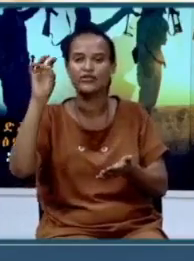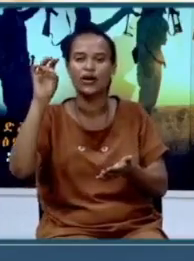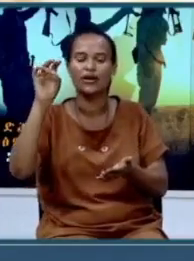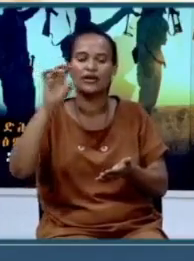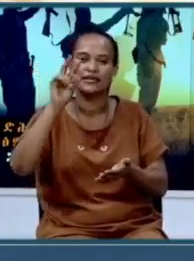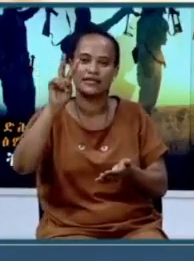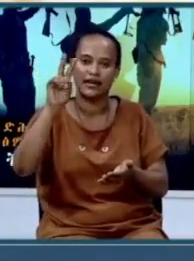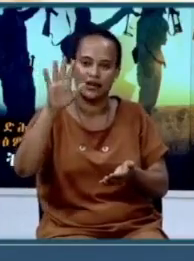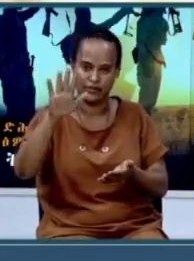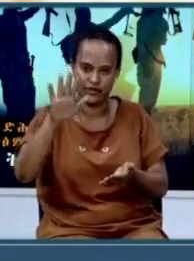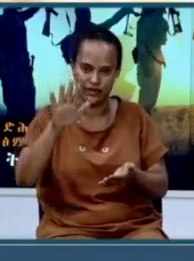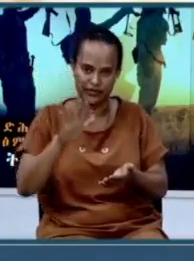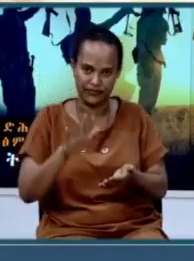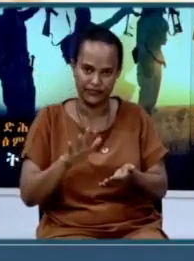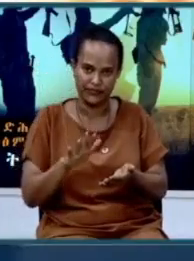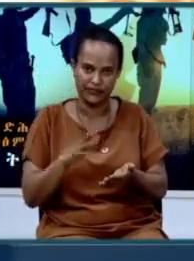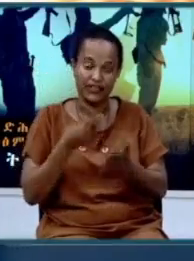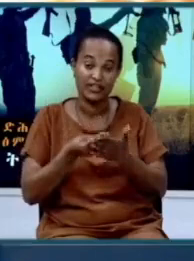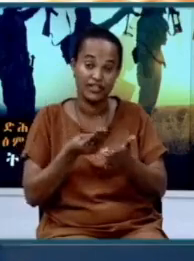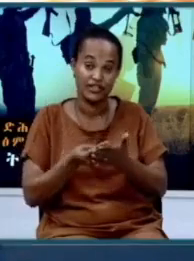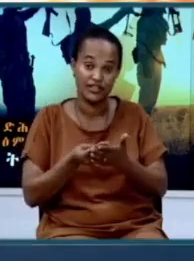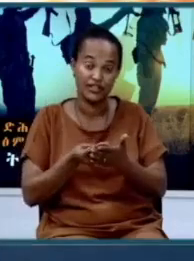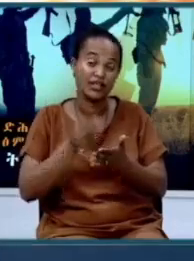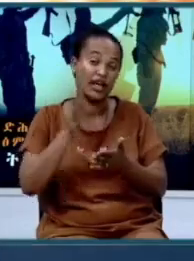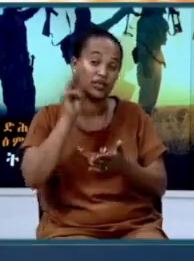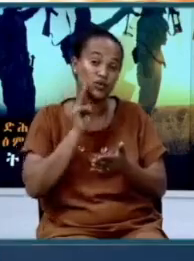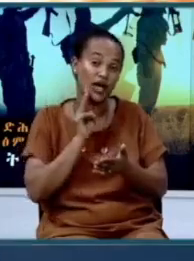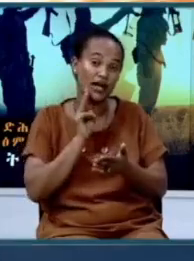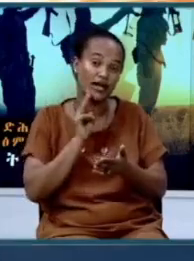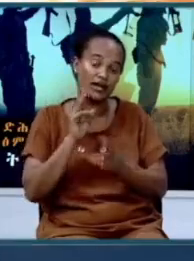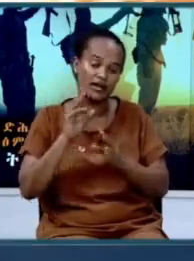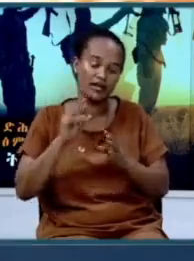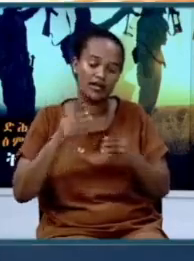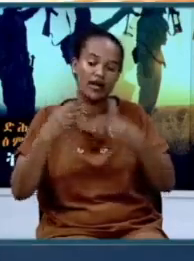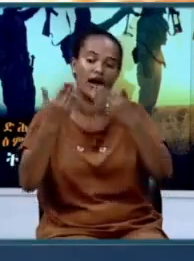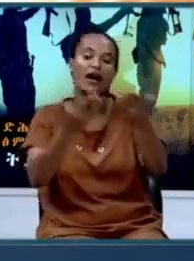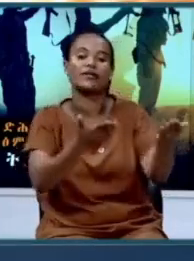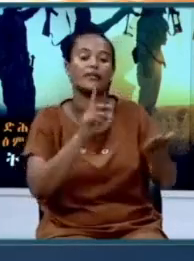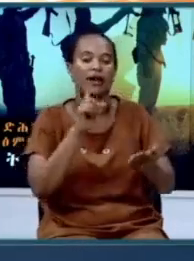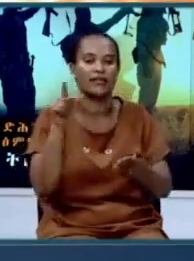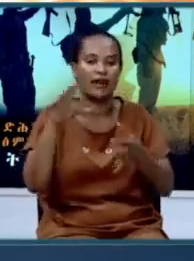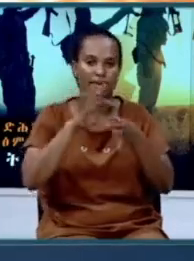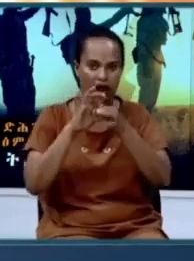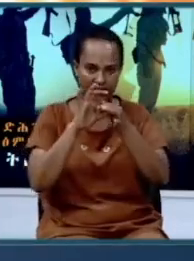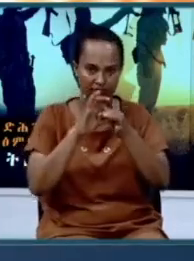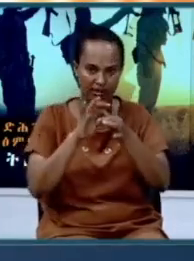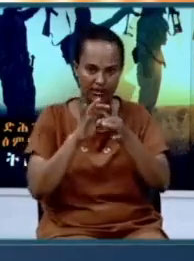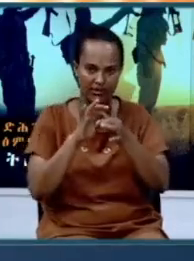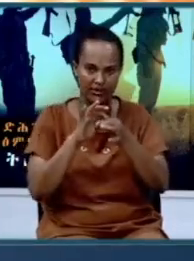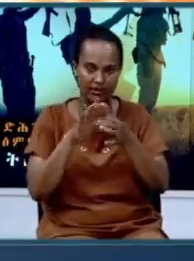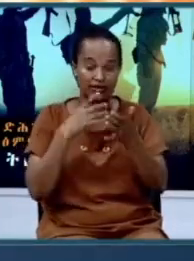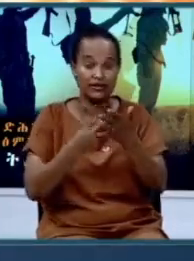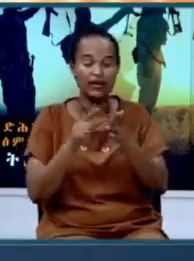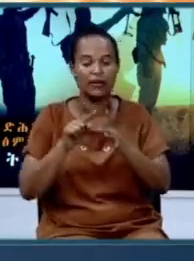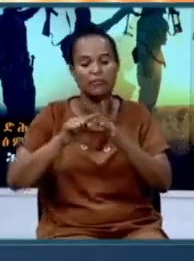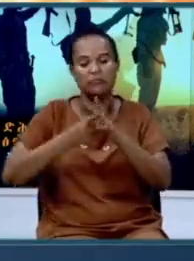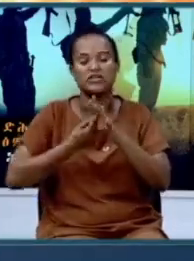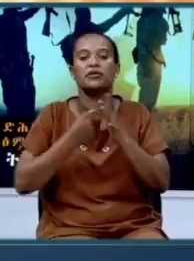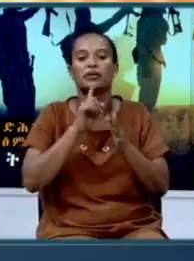1,570,725 ቅርሽን ናይ ሱዳን ኣውፍያ ላታ ማሕበር ማለት እዩ ንሕዚ እውን እዚ ከም መበገሲ